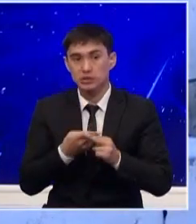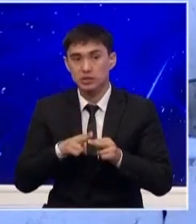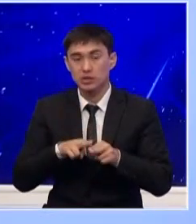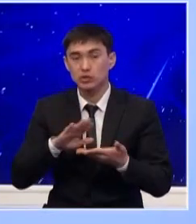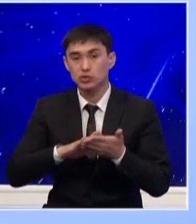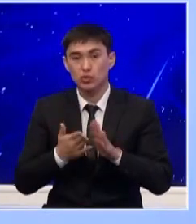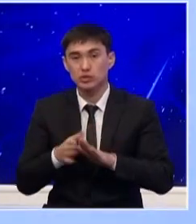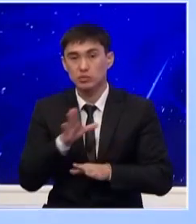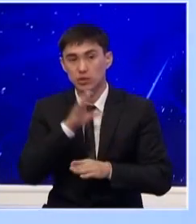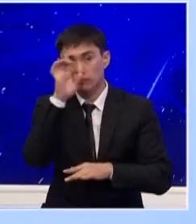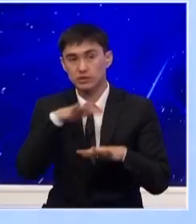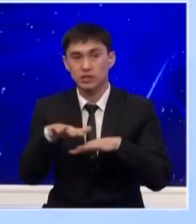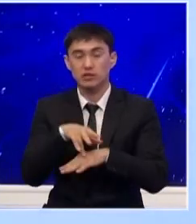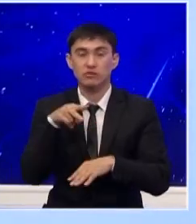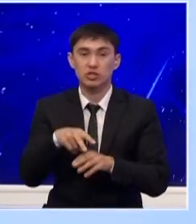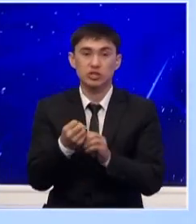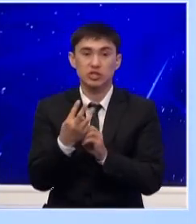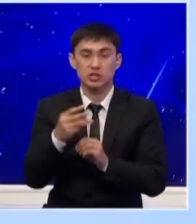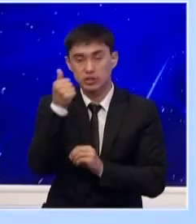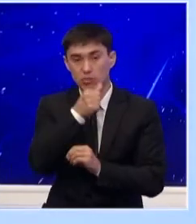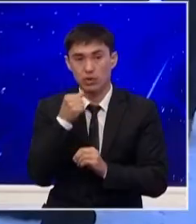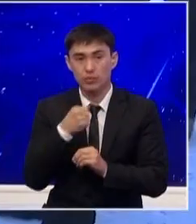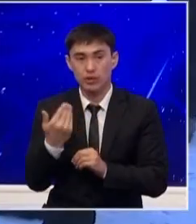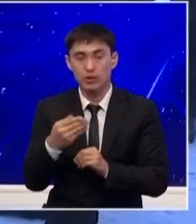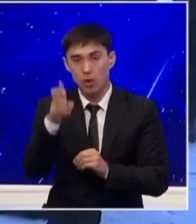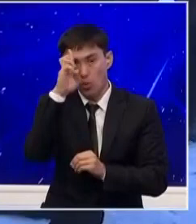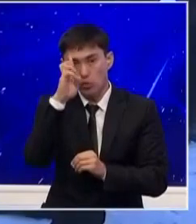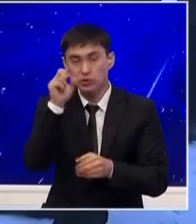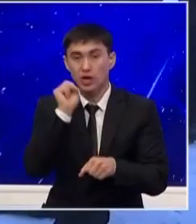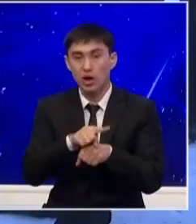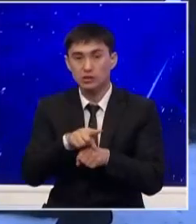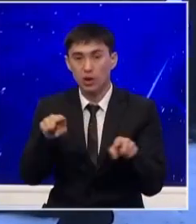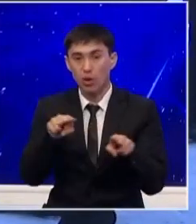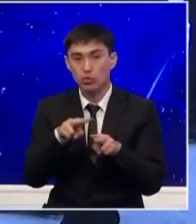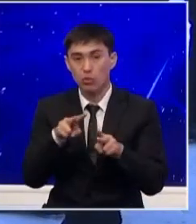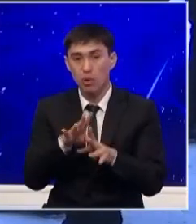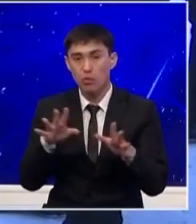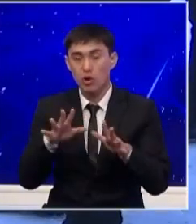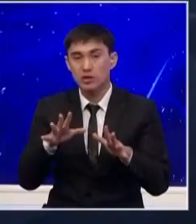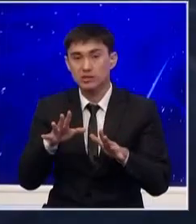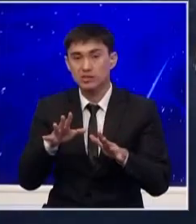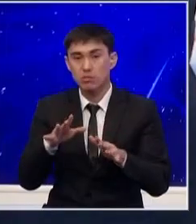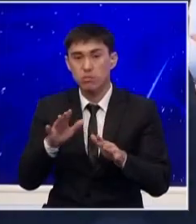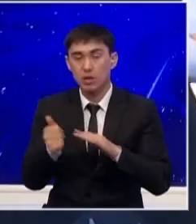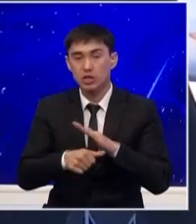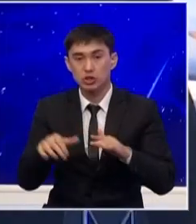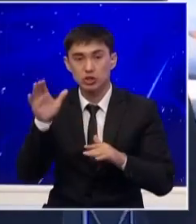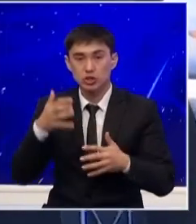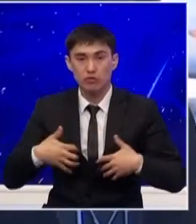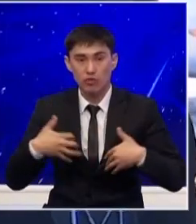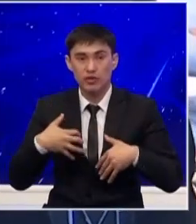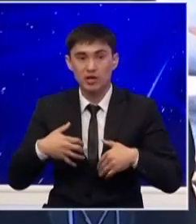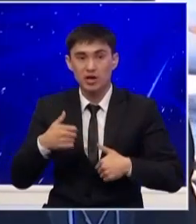Аналогичная ситуация была в стране в 2013 году. Тогда госзаказы на контроль популяции бродячих животных разыгрывались через тендер.